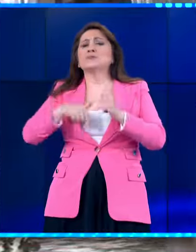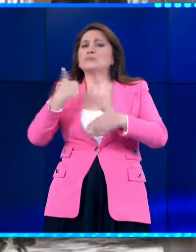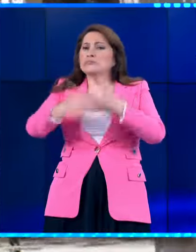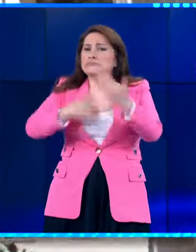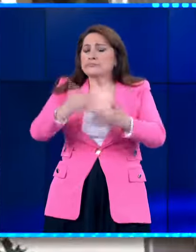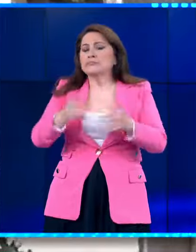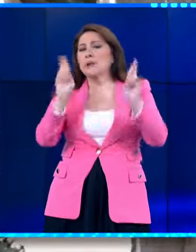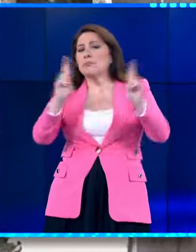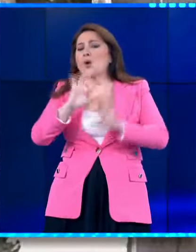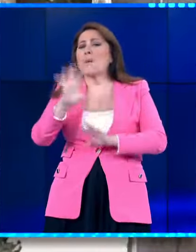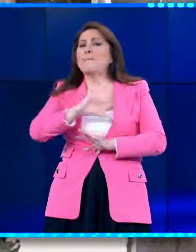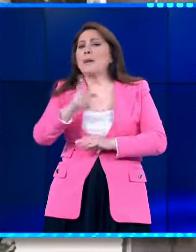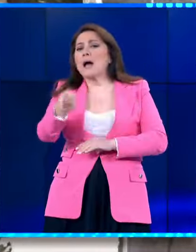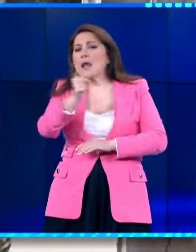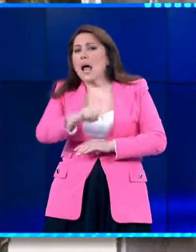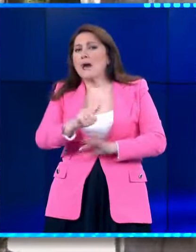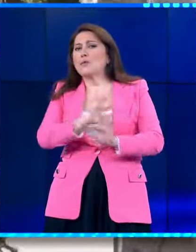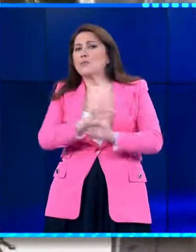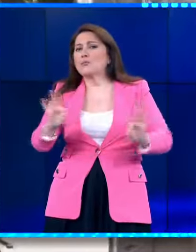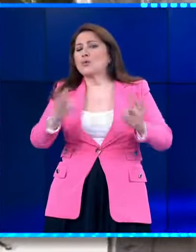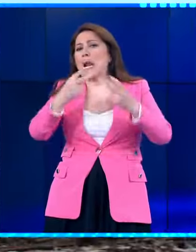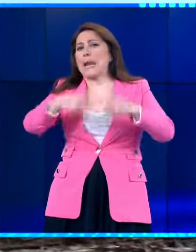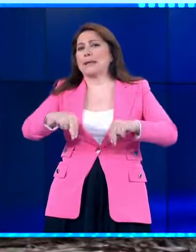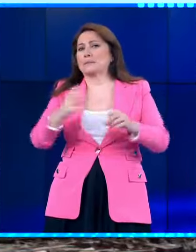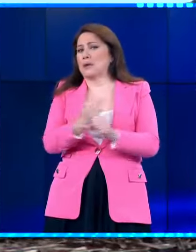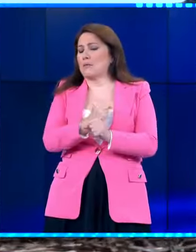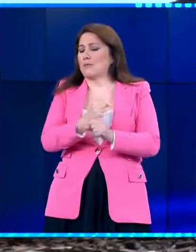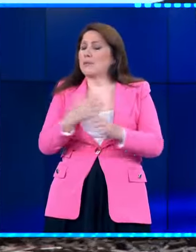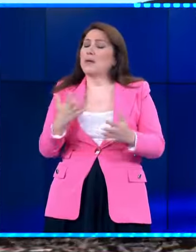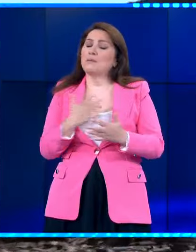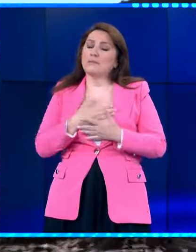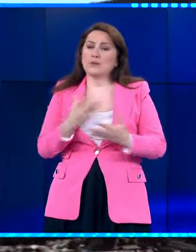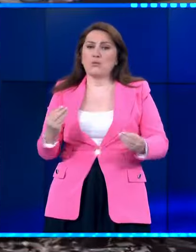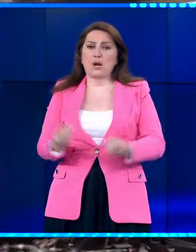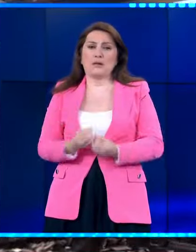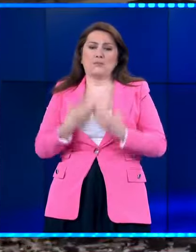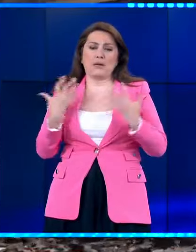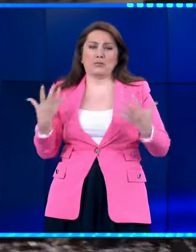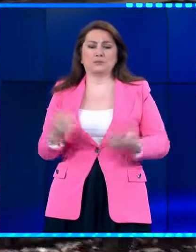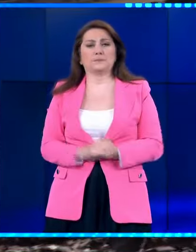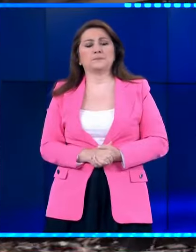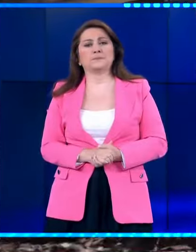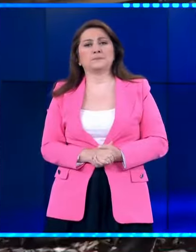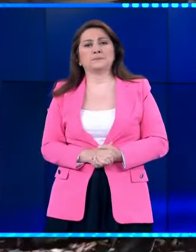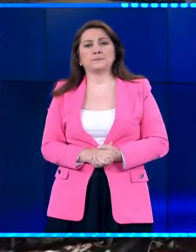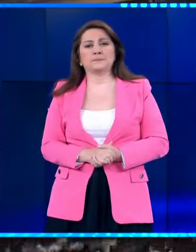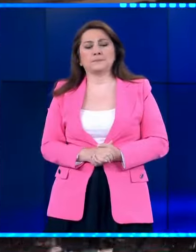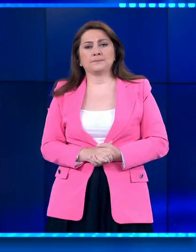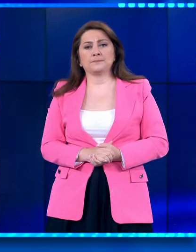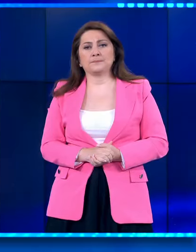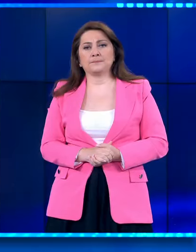ελπίζουμε μέχρι αύριο να έχει αποκατασταθεί και εδώ το πρόβλημα αυτό. Γιώργο, σε ευχαριστούμε πολύ για το αναλυτικό ρεπορτάζ.